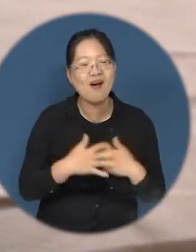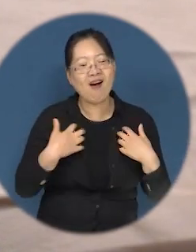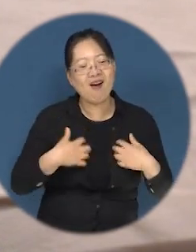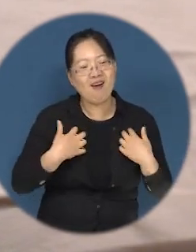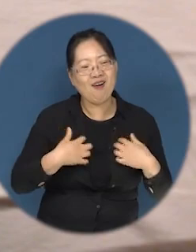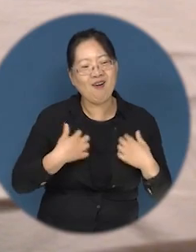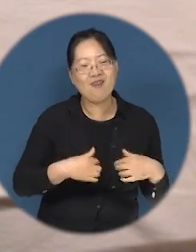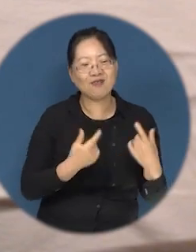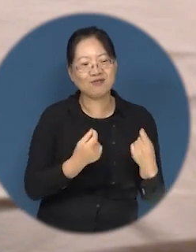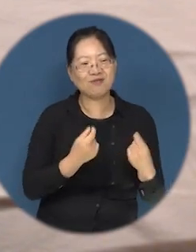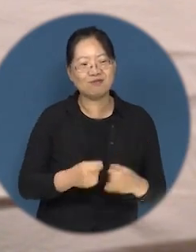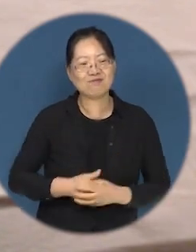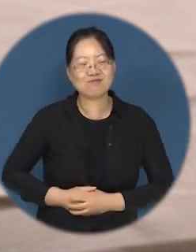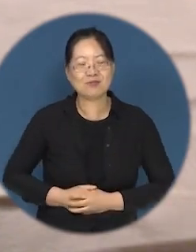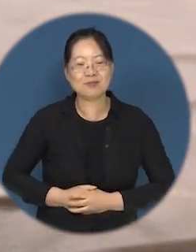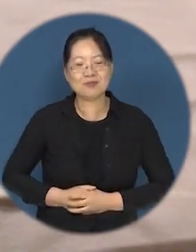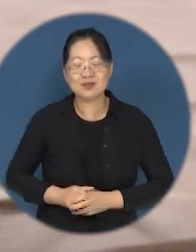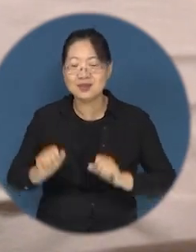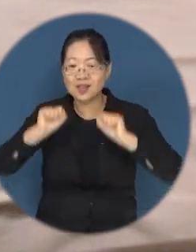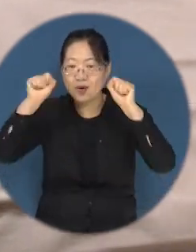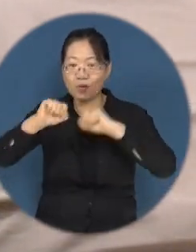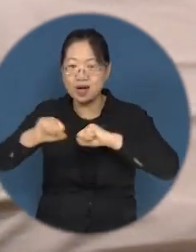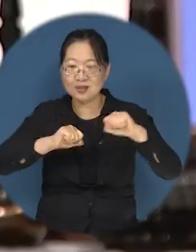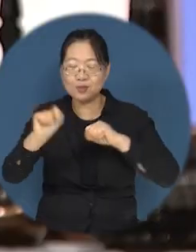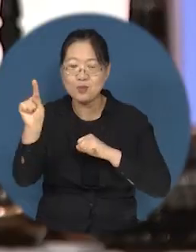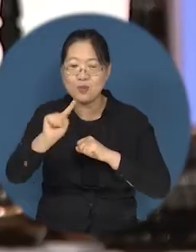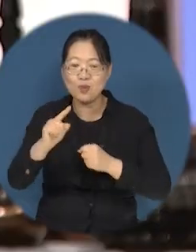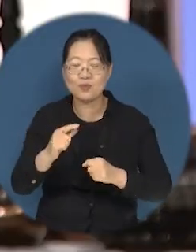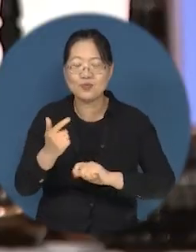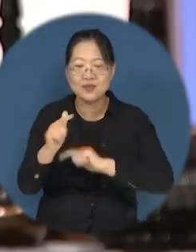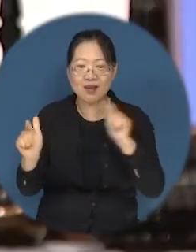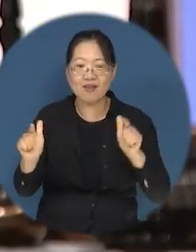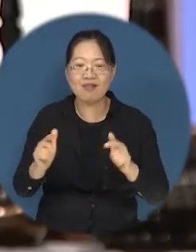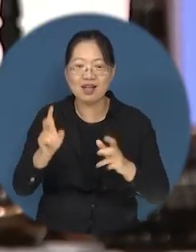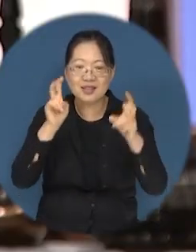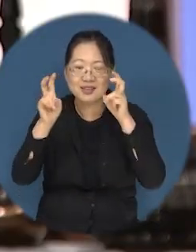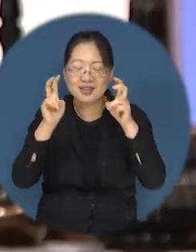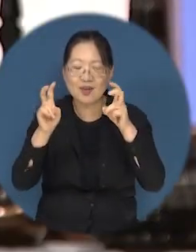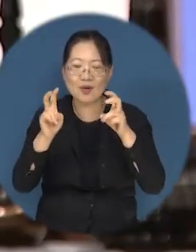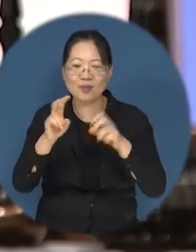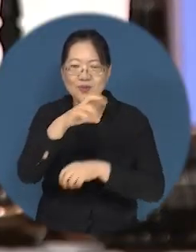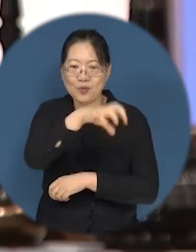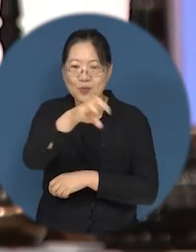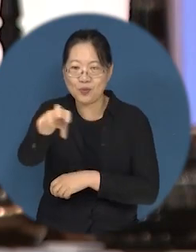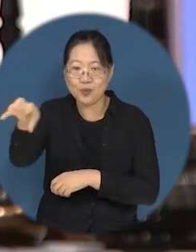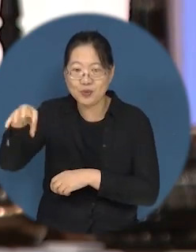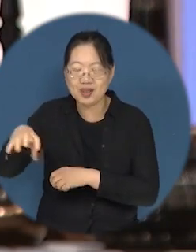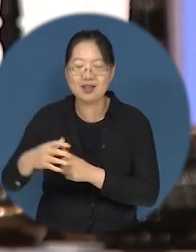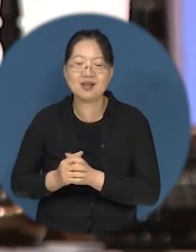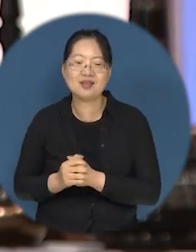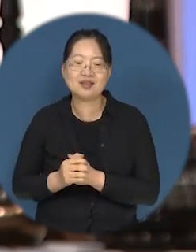재밌을 것 같아요, 그것도. 예. 그 체육 활동도 여러 이제 그런 그 기업체들의 어떤 그